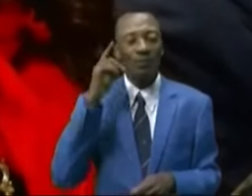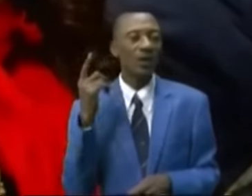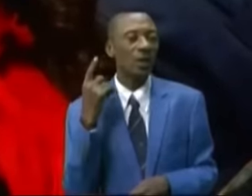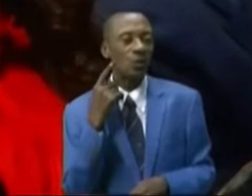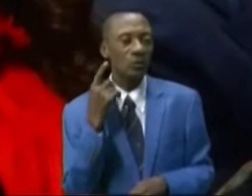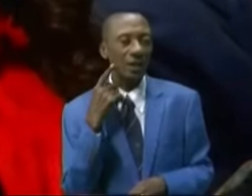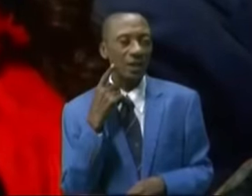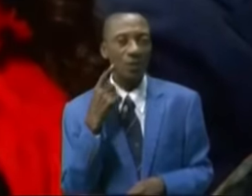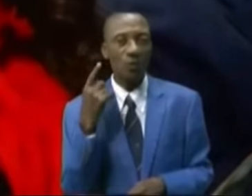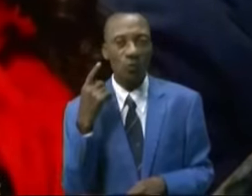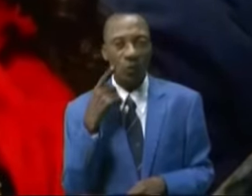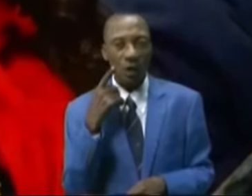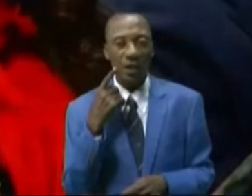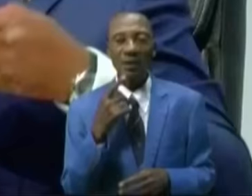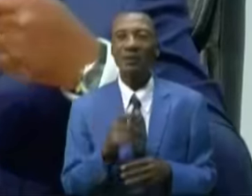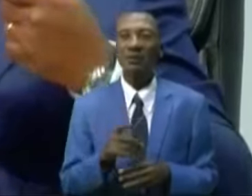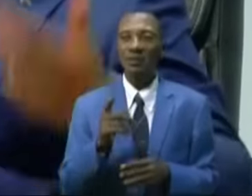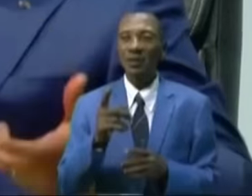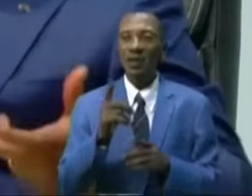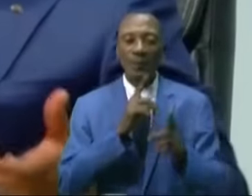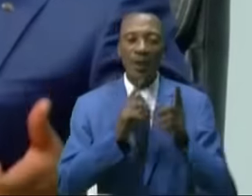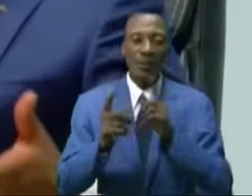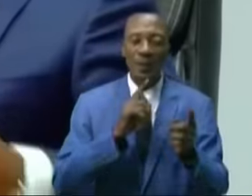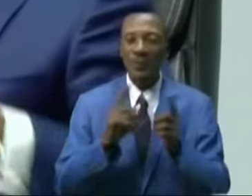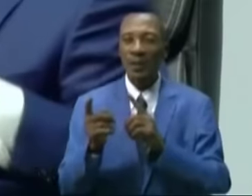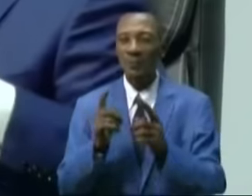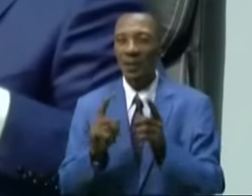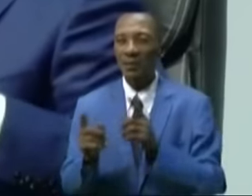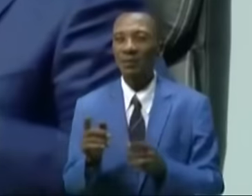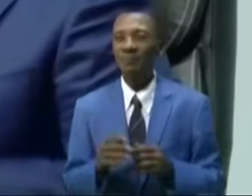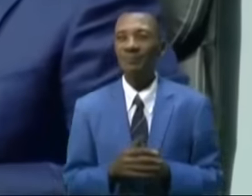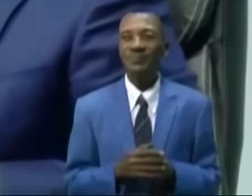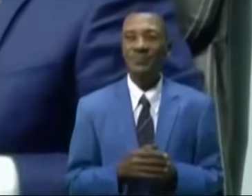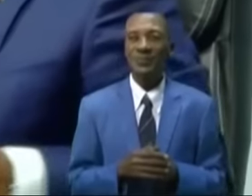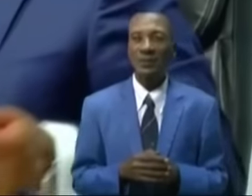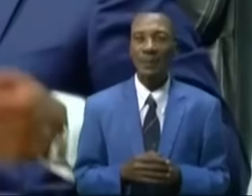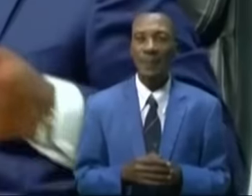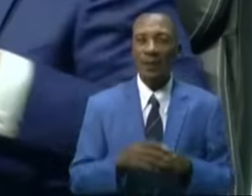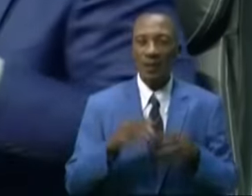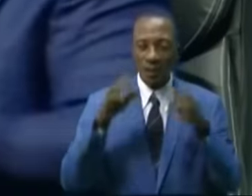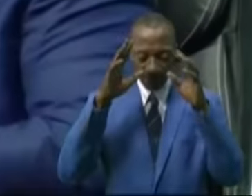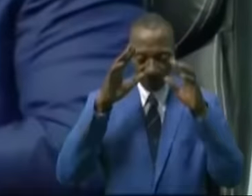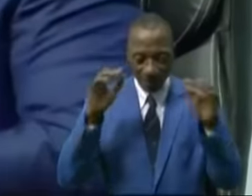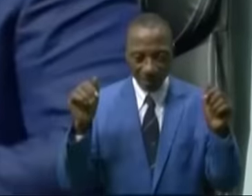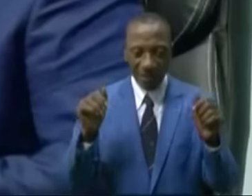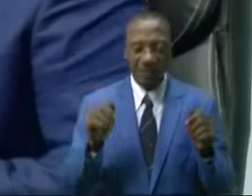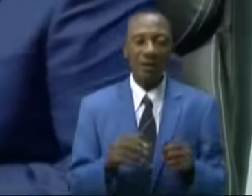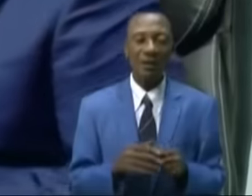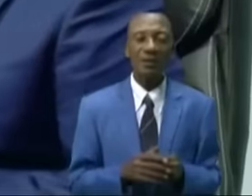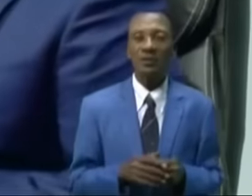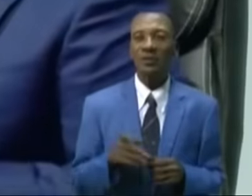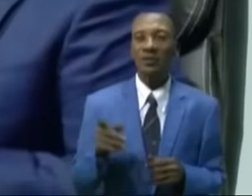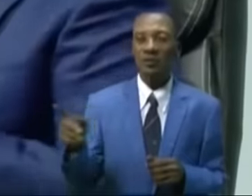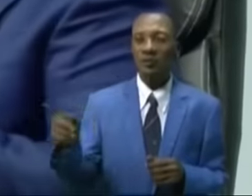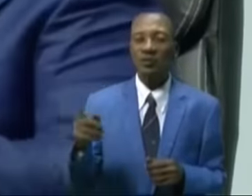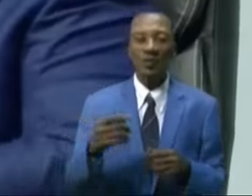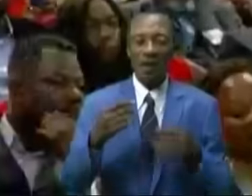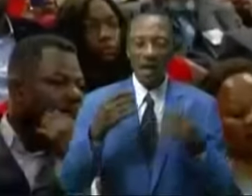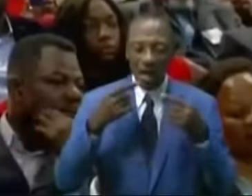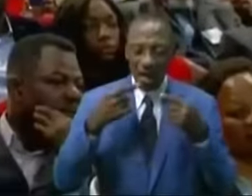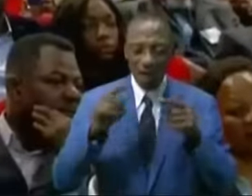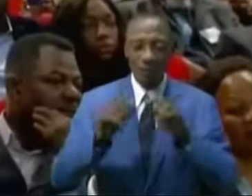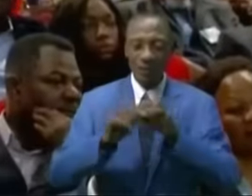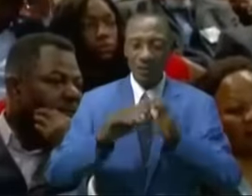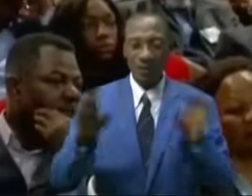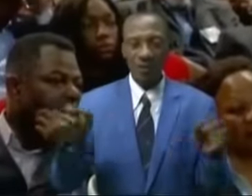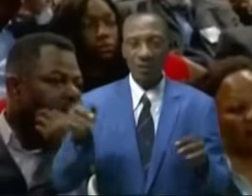Bruxelles. Loin de capituler, le chef de l'État a fait part de sa détermination à